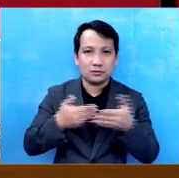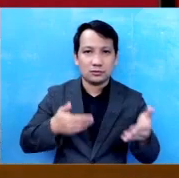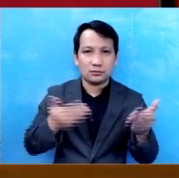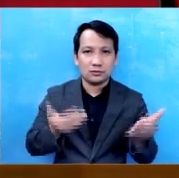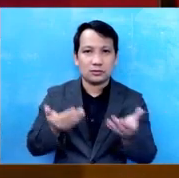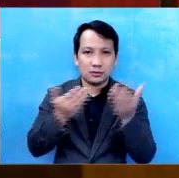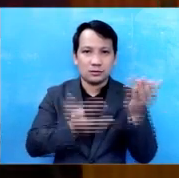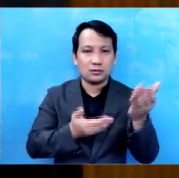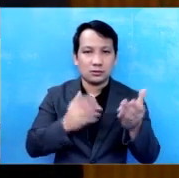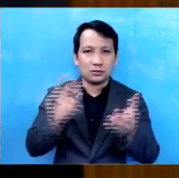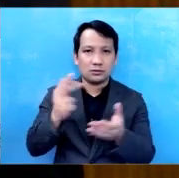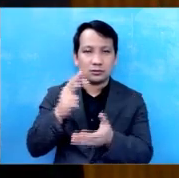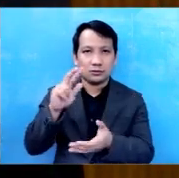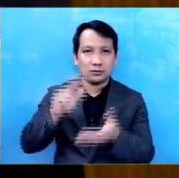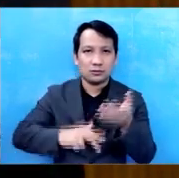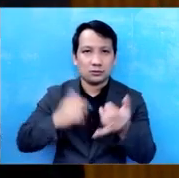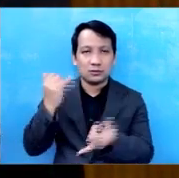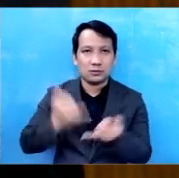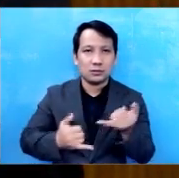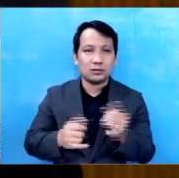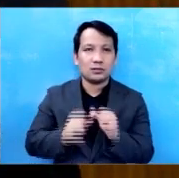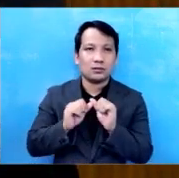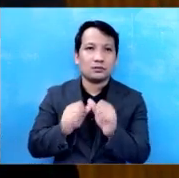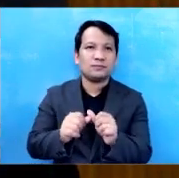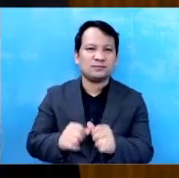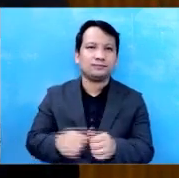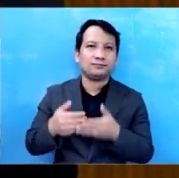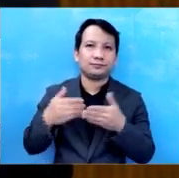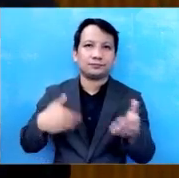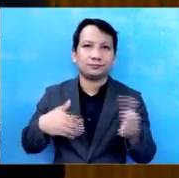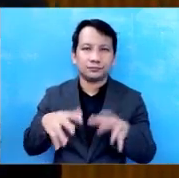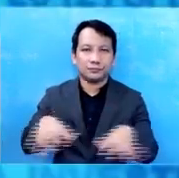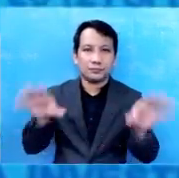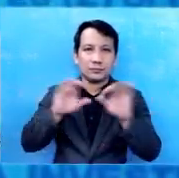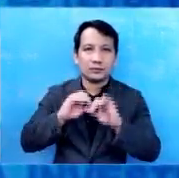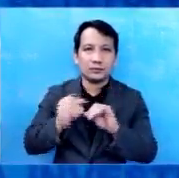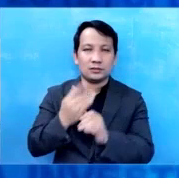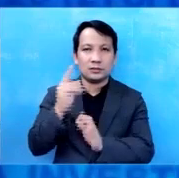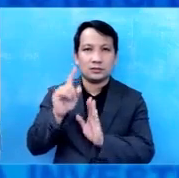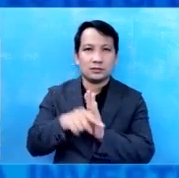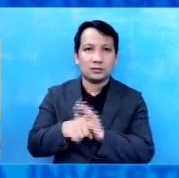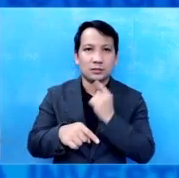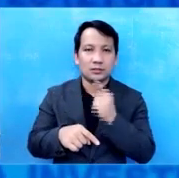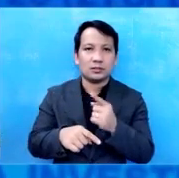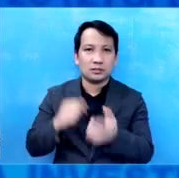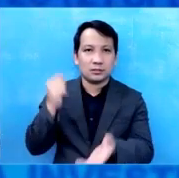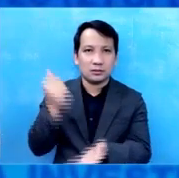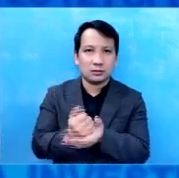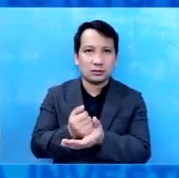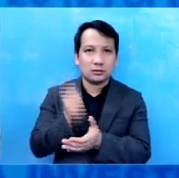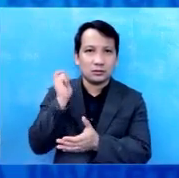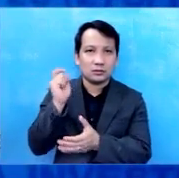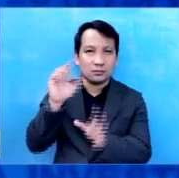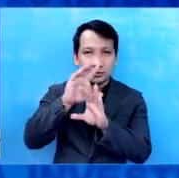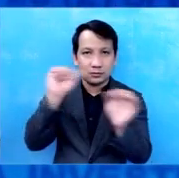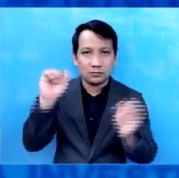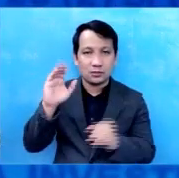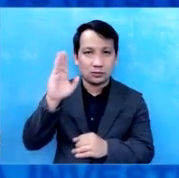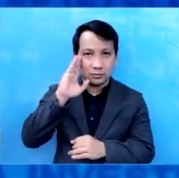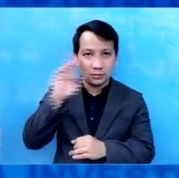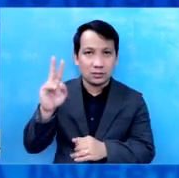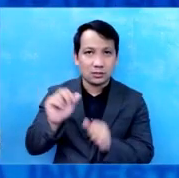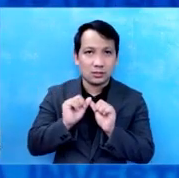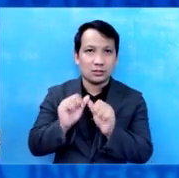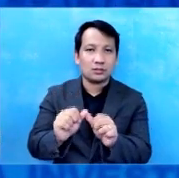third and final reading ang isang panukala. Pero makalipas lang ang ilang minuto, sinertify as urgent ni Pangulong Bongbong Marcos